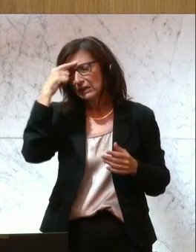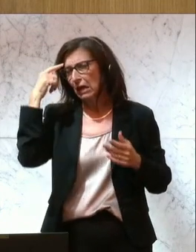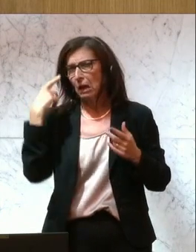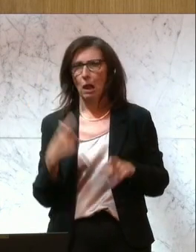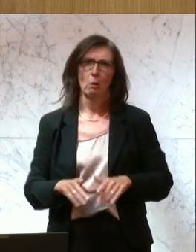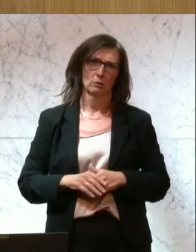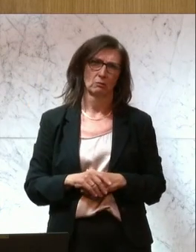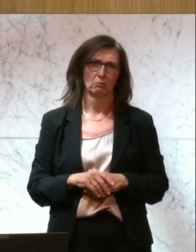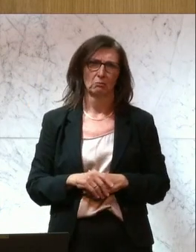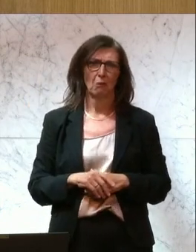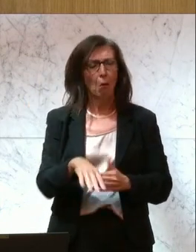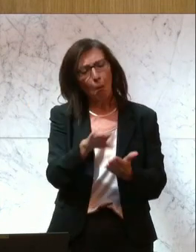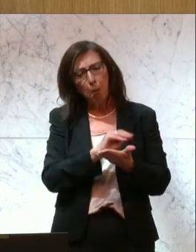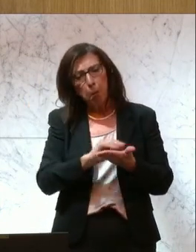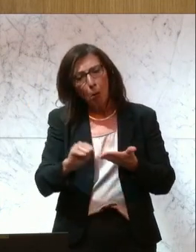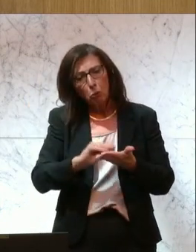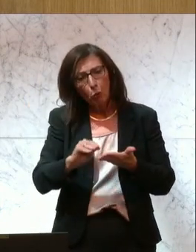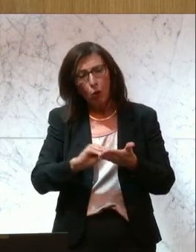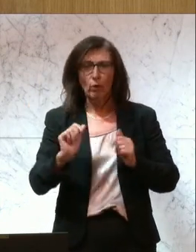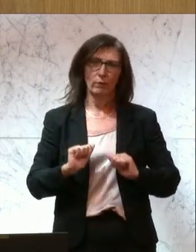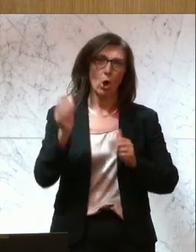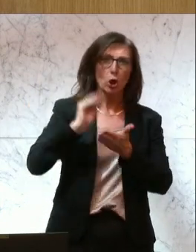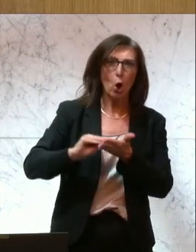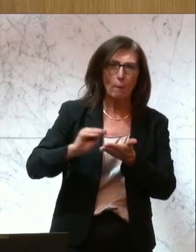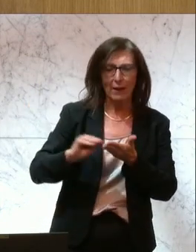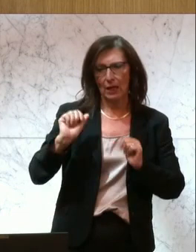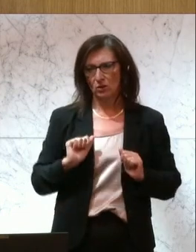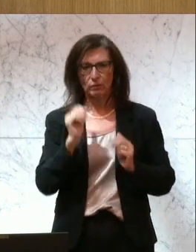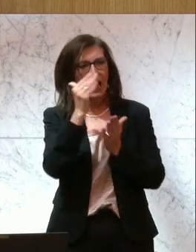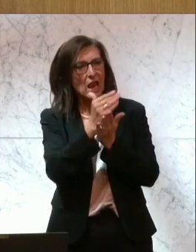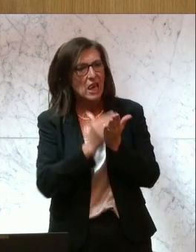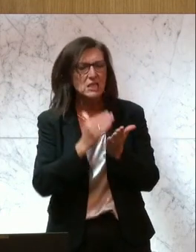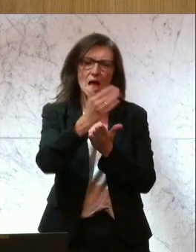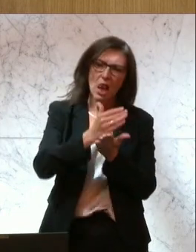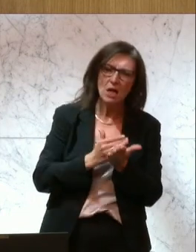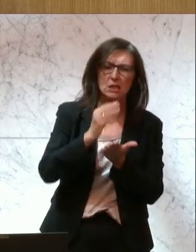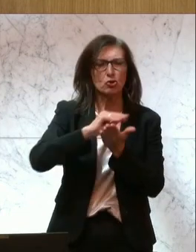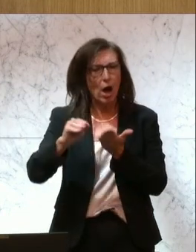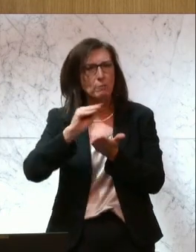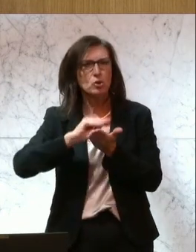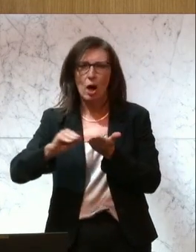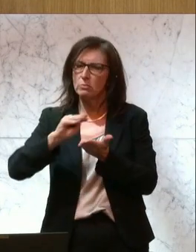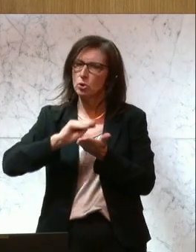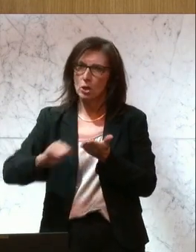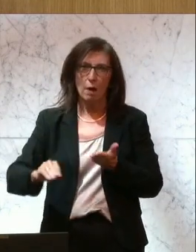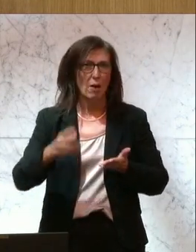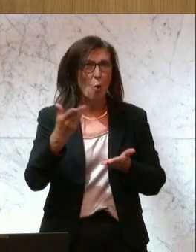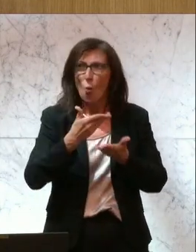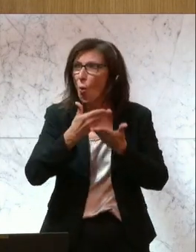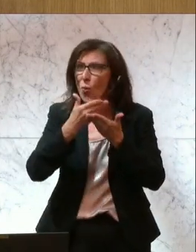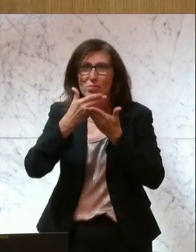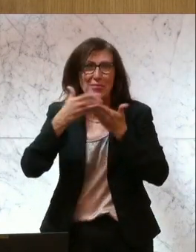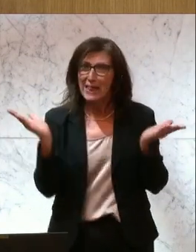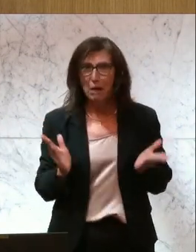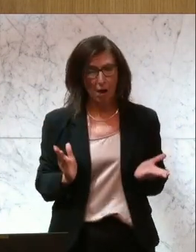Ich schreibe da Protokolle, ich schreibe da Dokumentationen, ich schreibe Listen über Listen und kein Mensch schaut